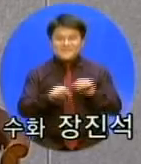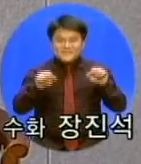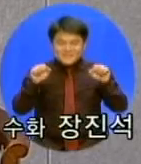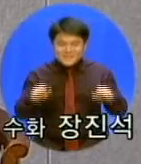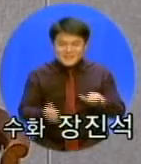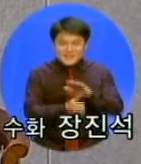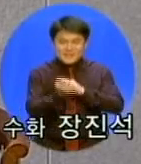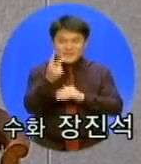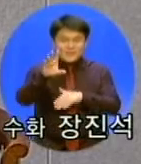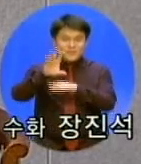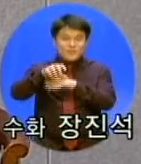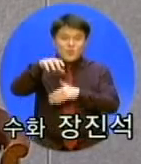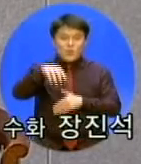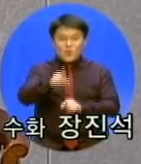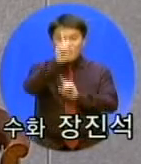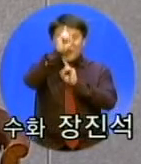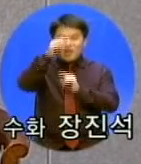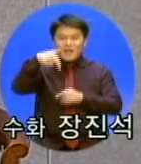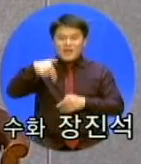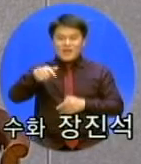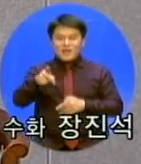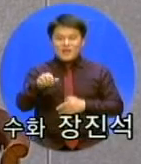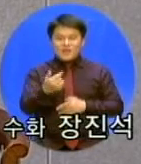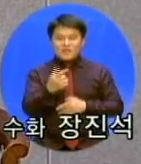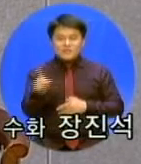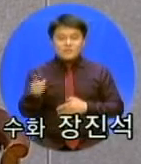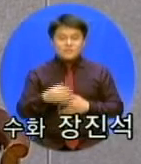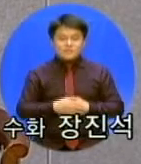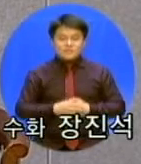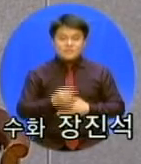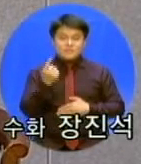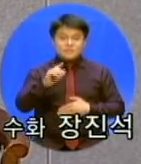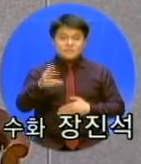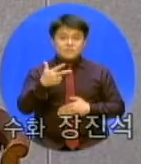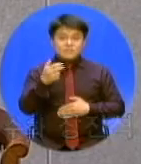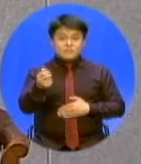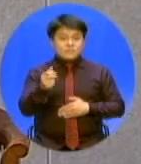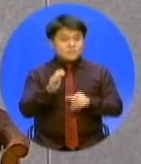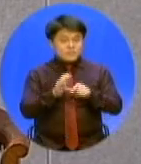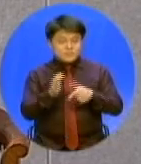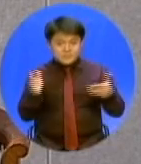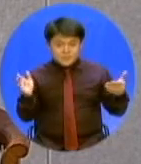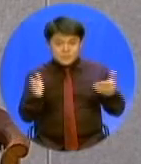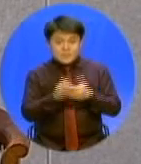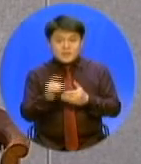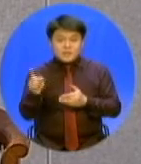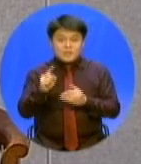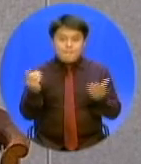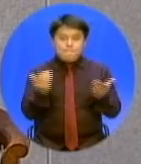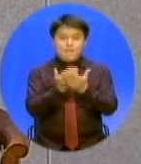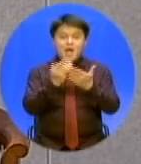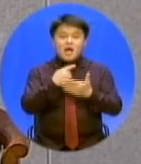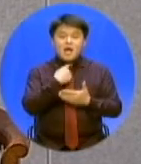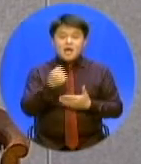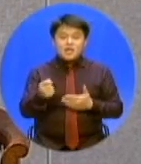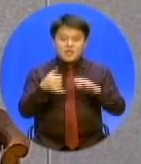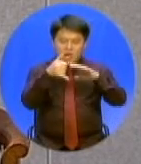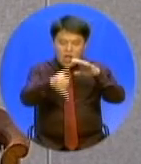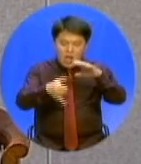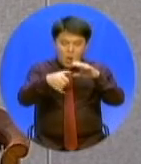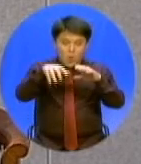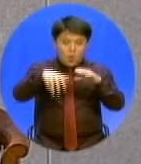안녕하세요. 희망 스튜디오 이경화입니다. 1970년대 후반까지 호황을 누리던 탄광도시 정선.